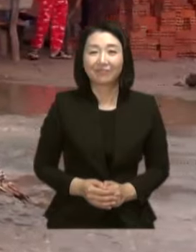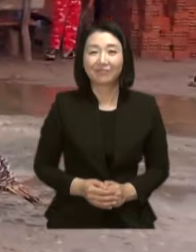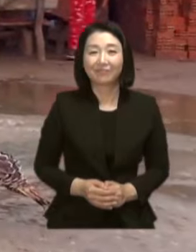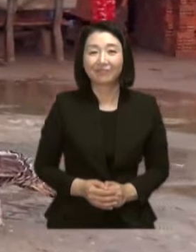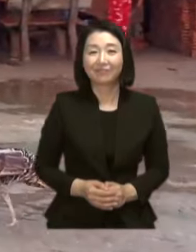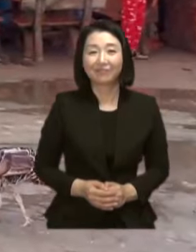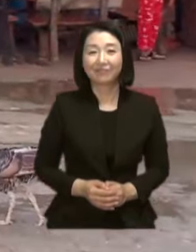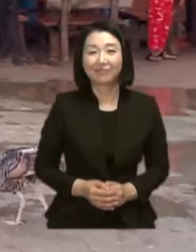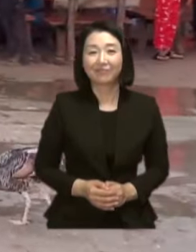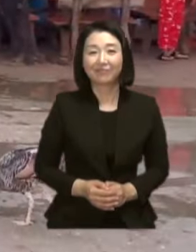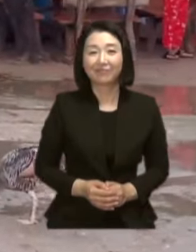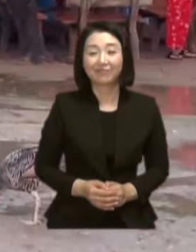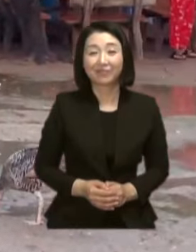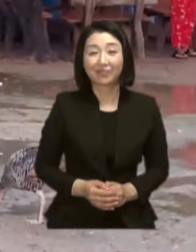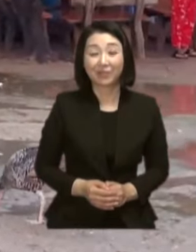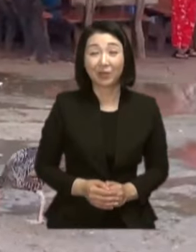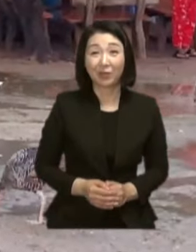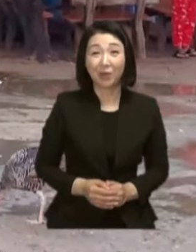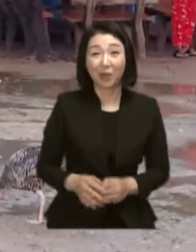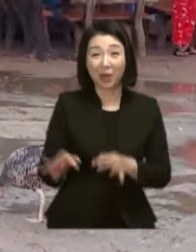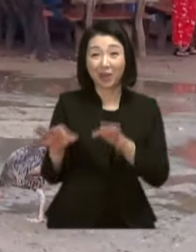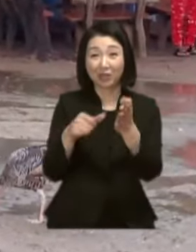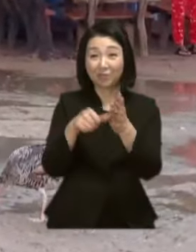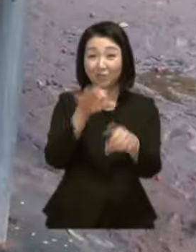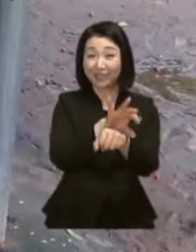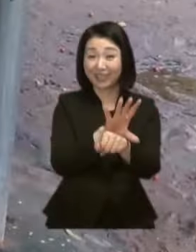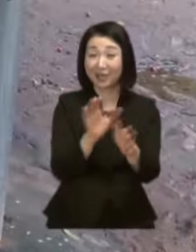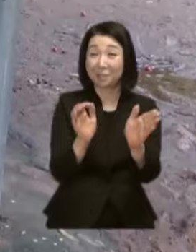그렇게 장보기를 마치고 돌아온 해피하우스.